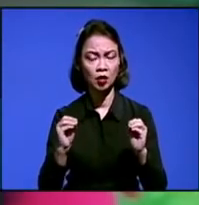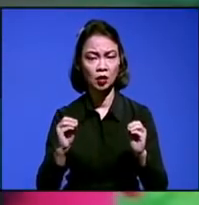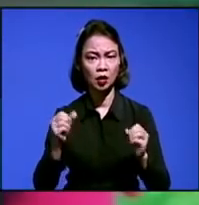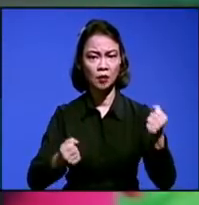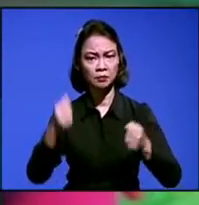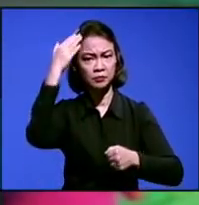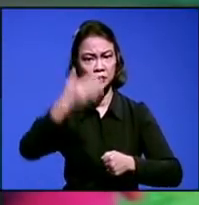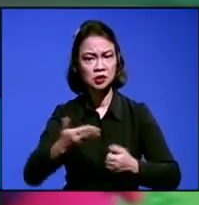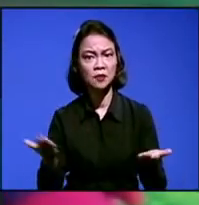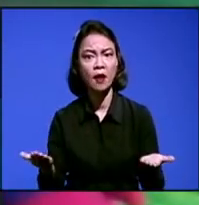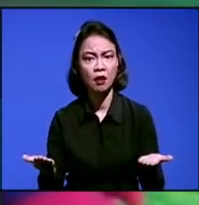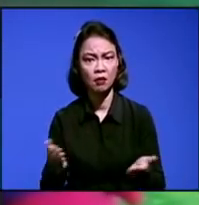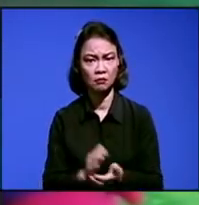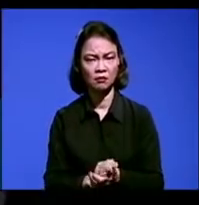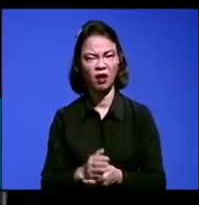dari sini Bagaimana Bu Hai atau